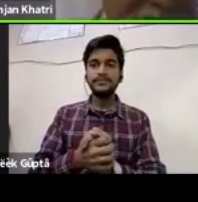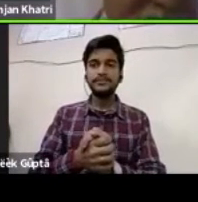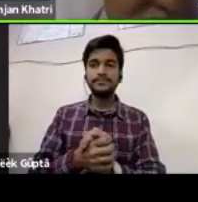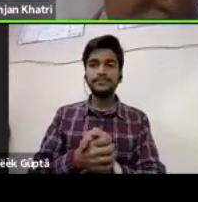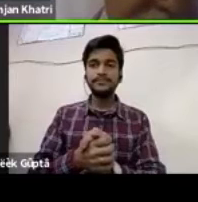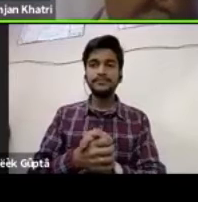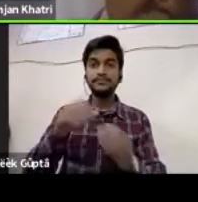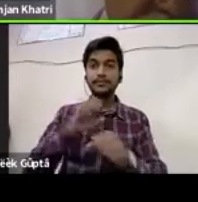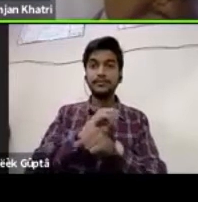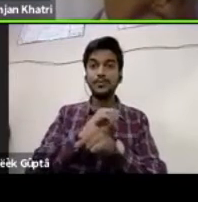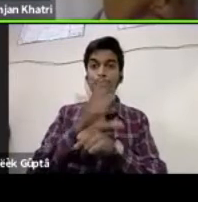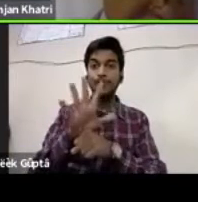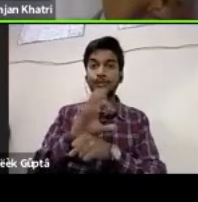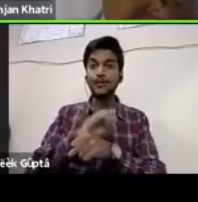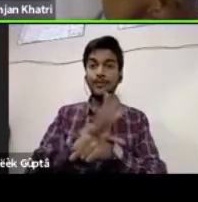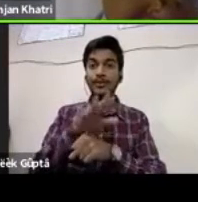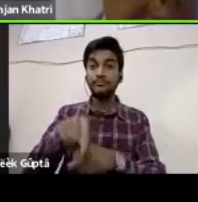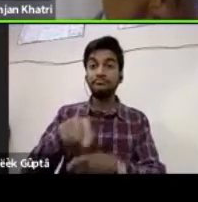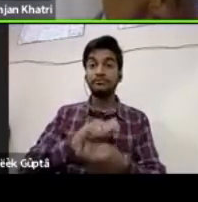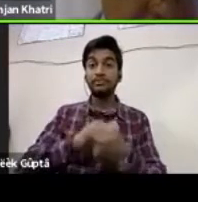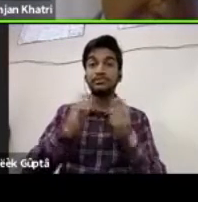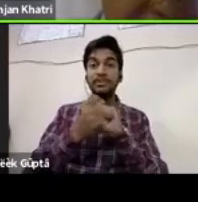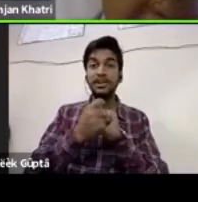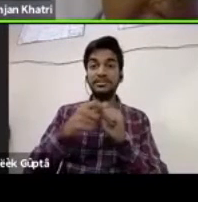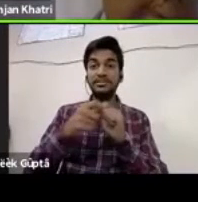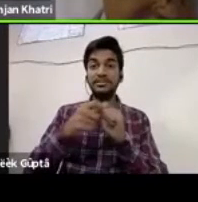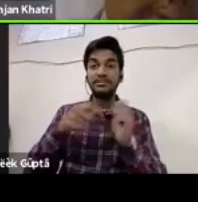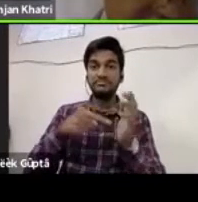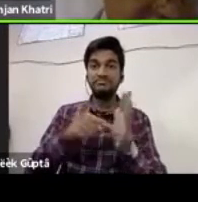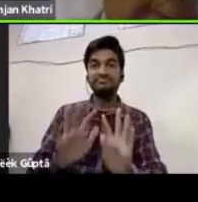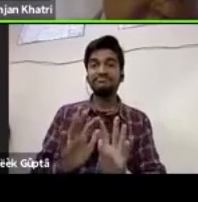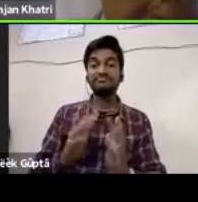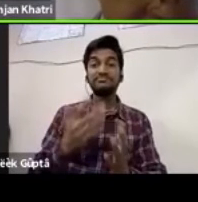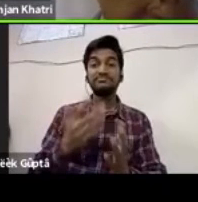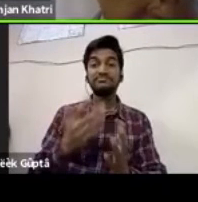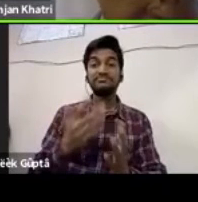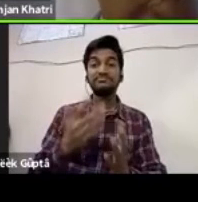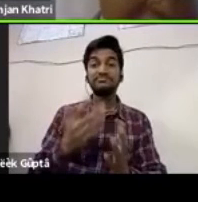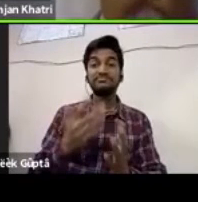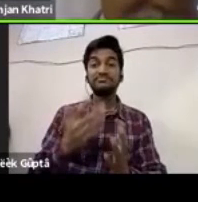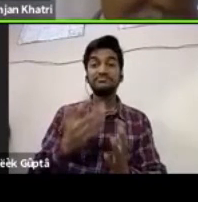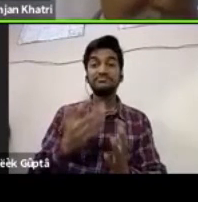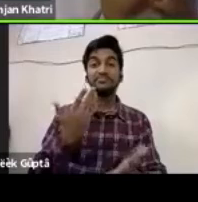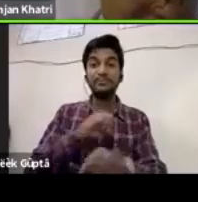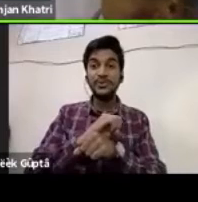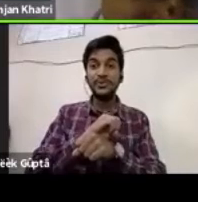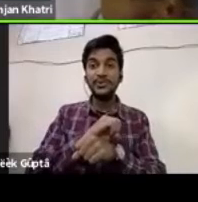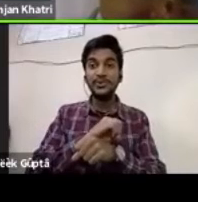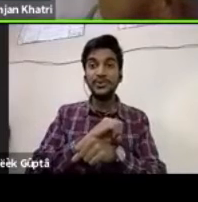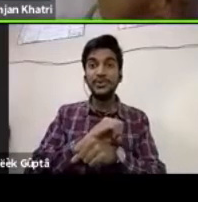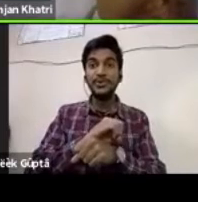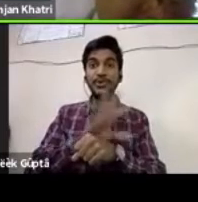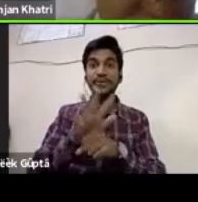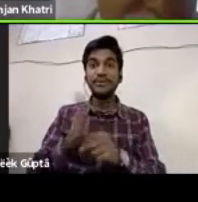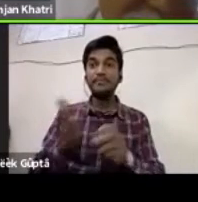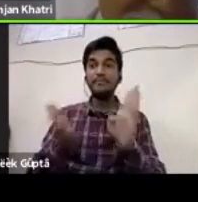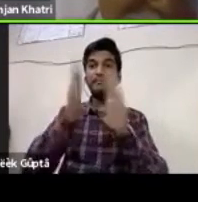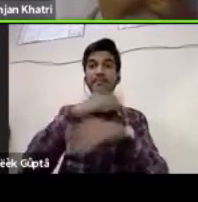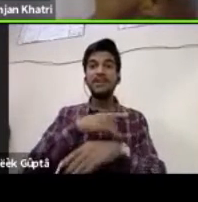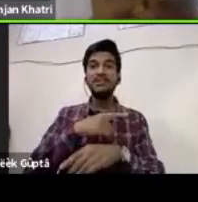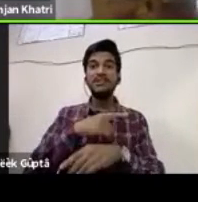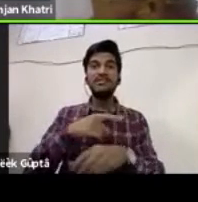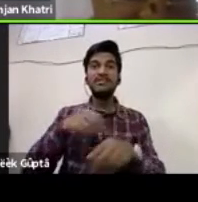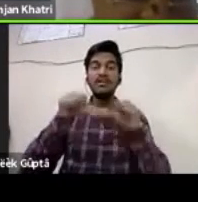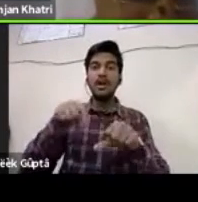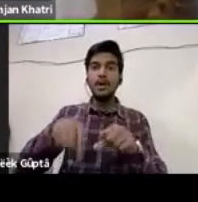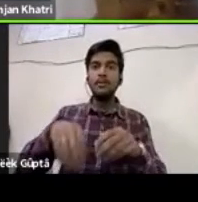कोविड ने काफी कुछ बदलाव लाया है। कोविड के कारण मैं बैंकिंग नहीं कर पाता था, अब मैं बैंकिंग